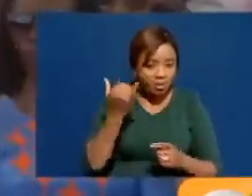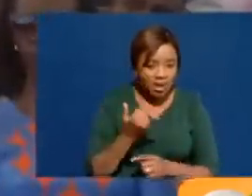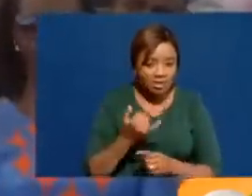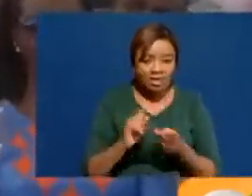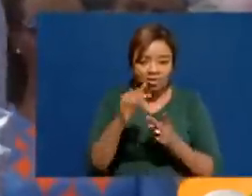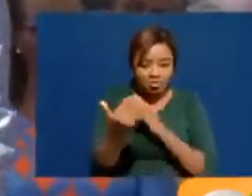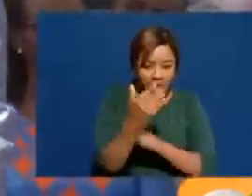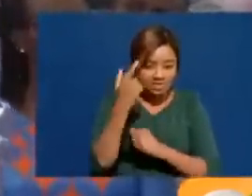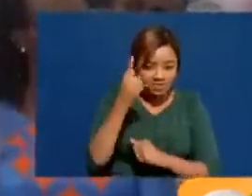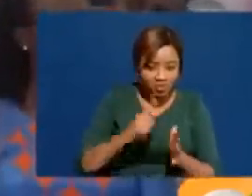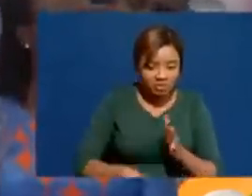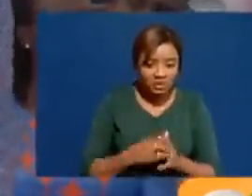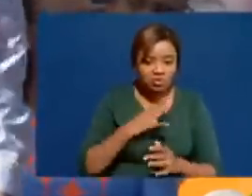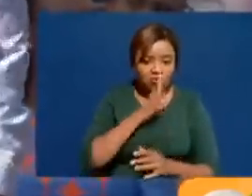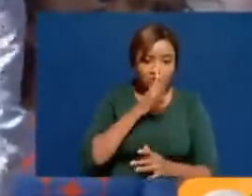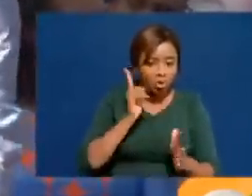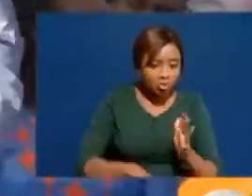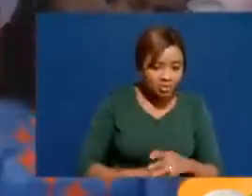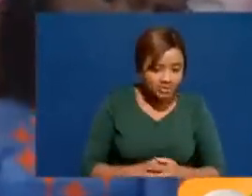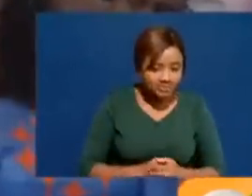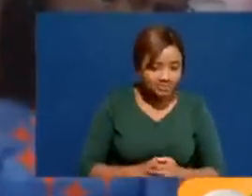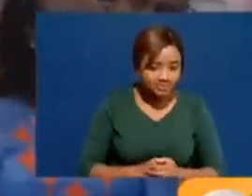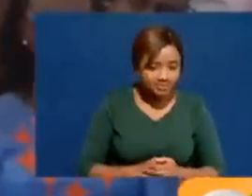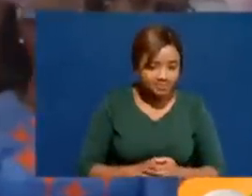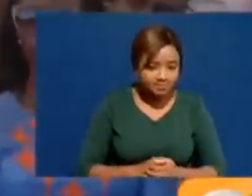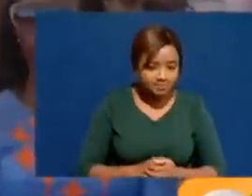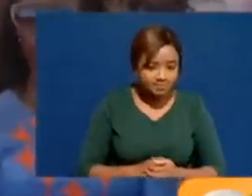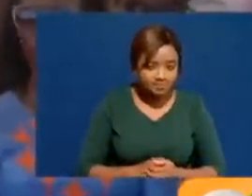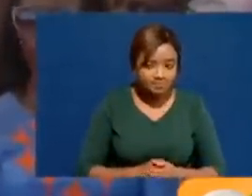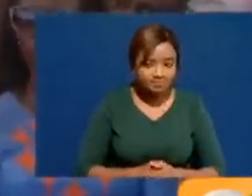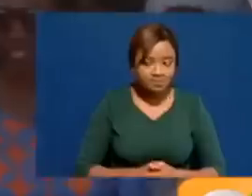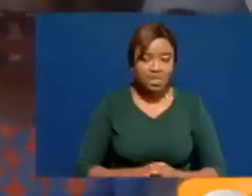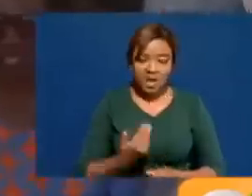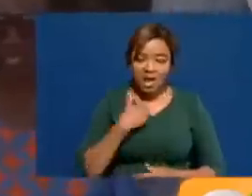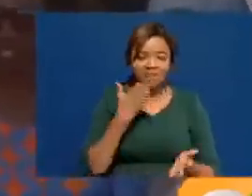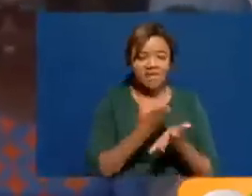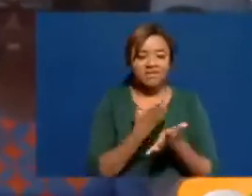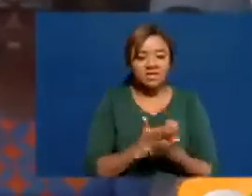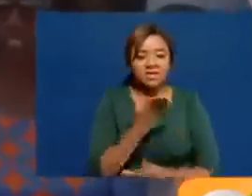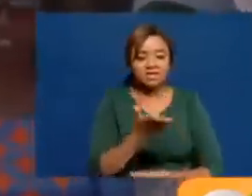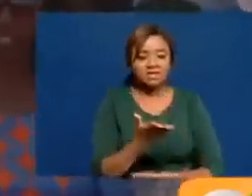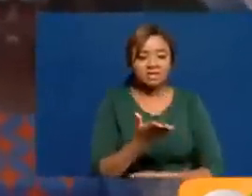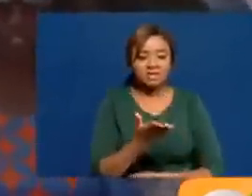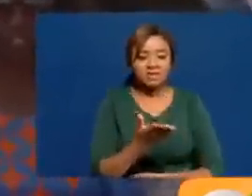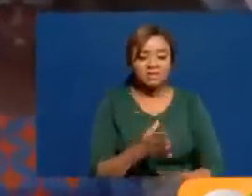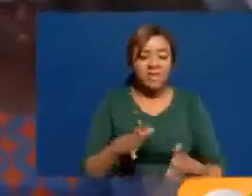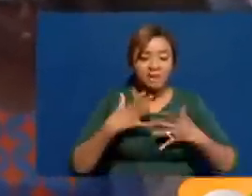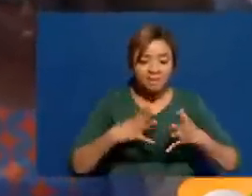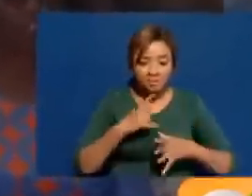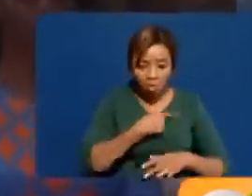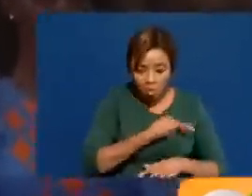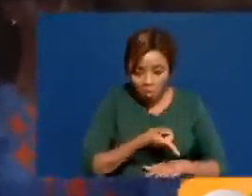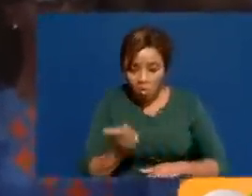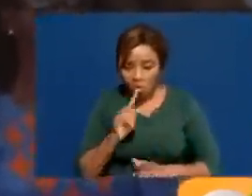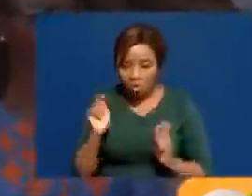nini? Waliomba nini? Ndio kama mimi niko na picha yao. Wale watu walienda kwa Tuju